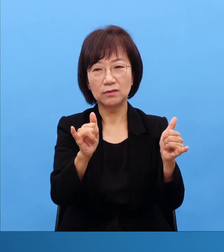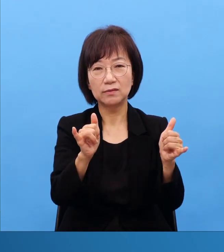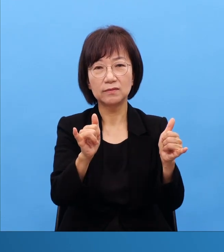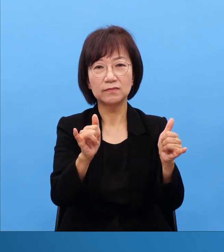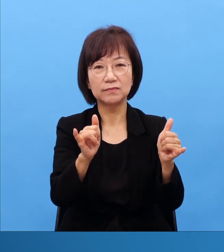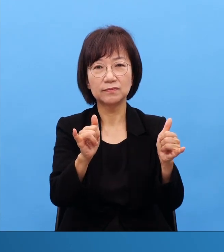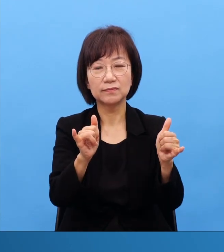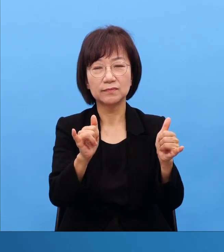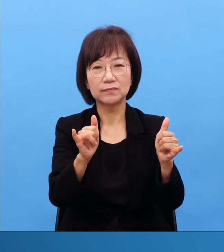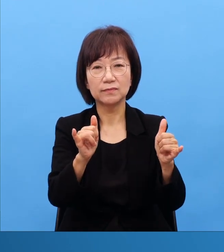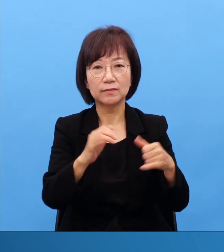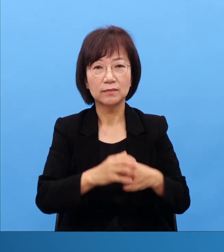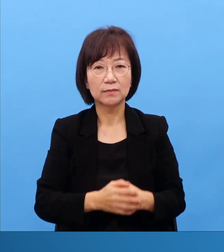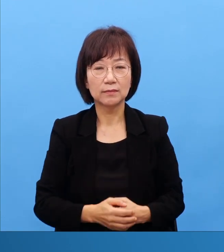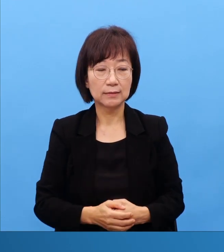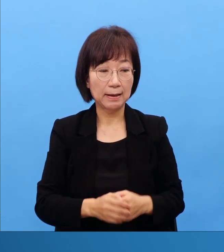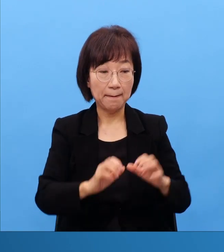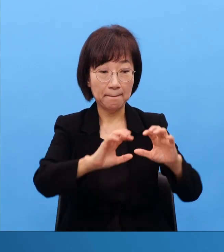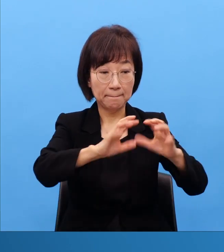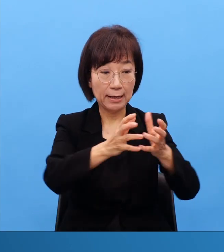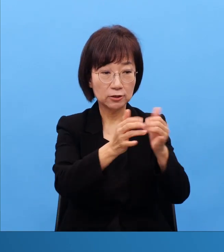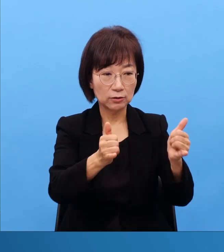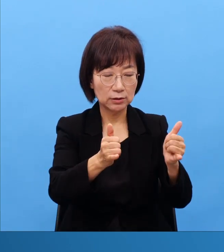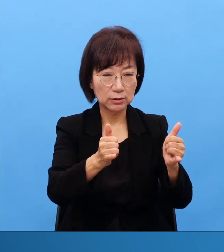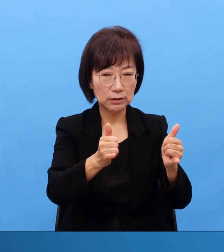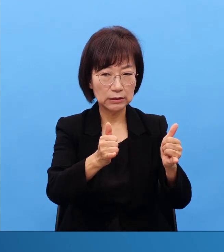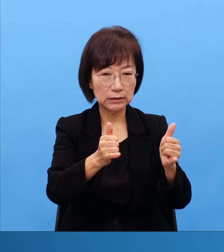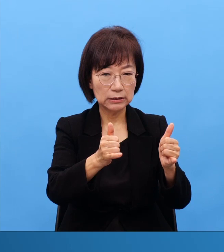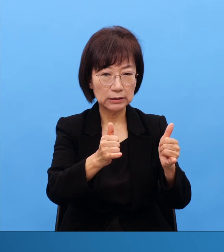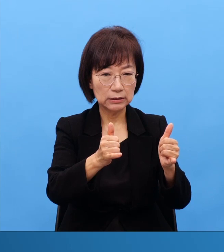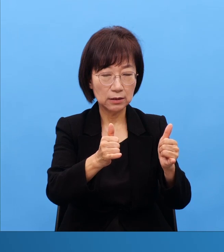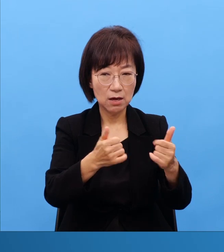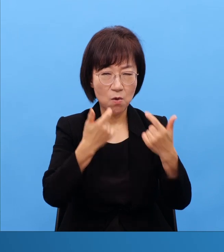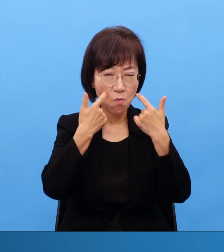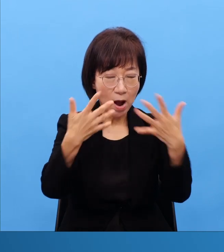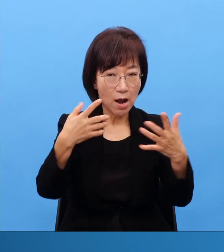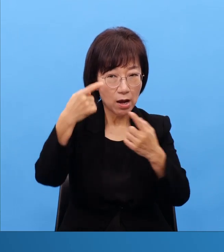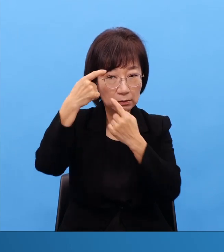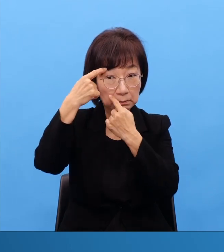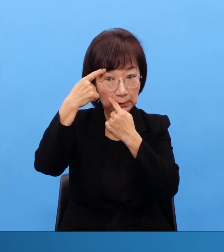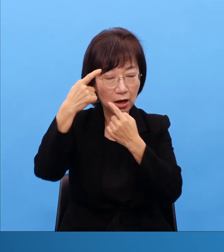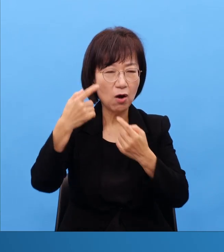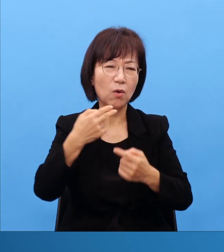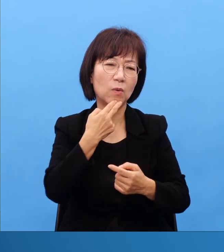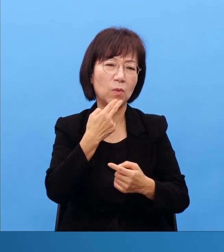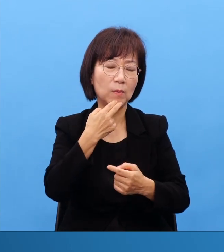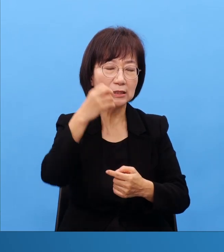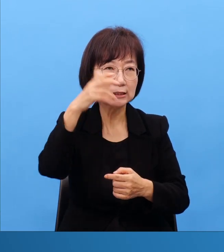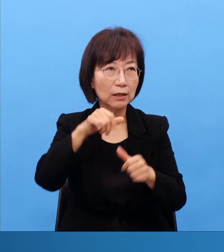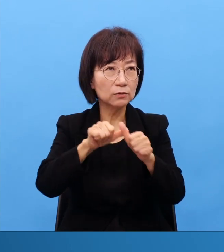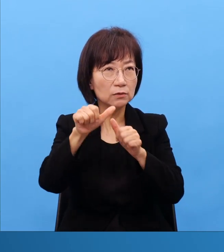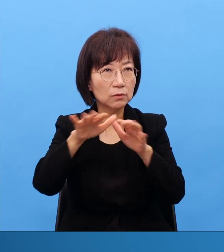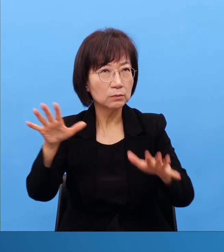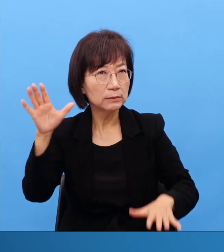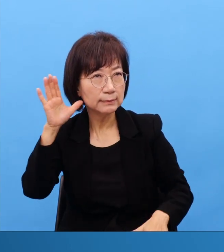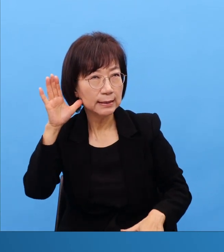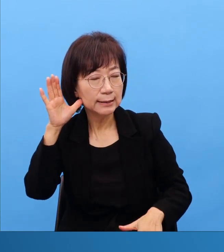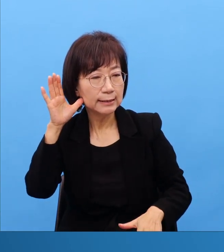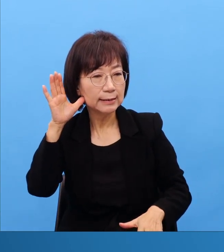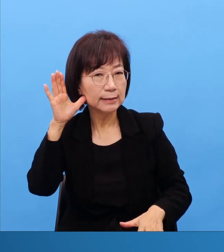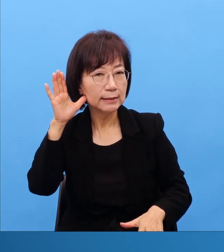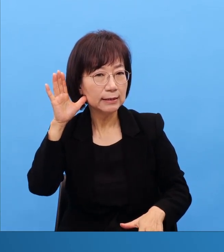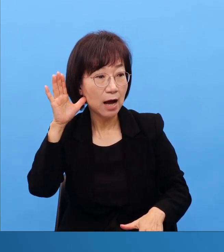problem. 이 백성이 여론만 듣고 Because these people make 소문만 듣고 this kind of consensus and rumors.